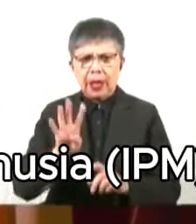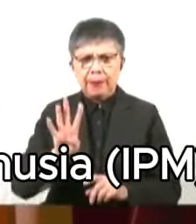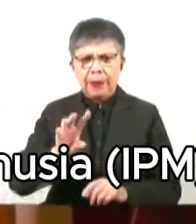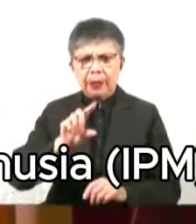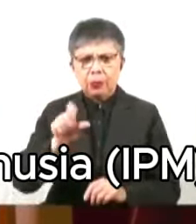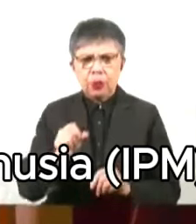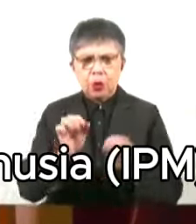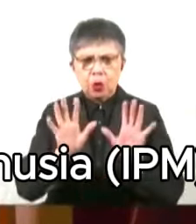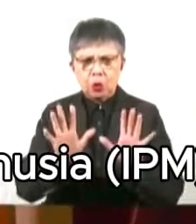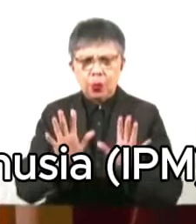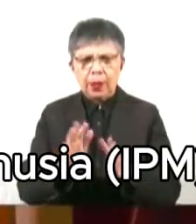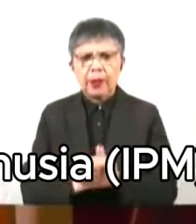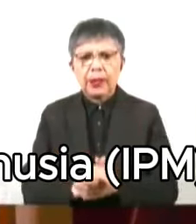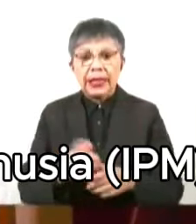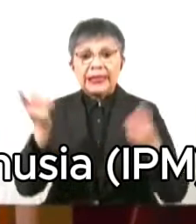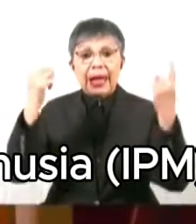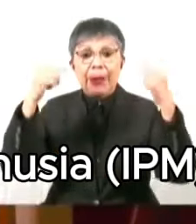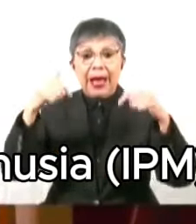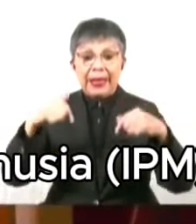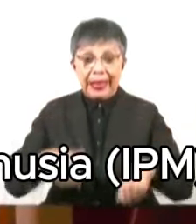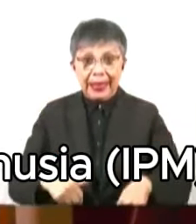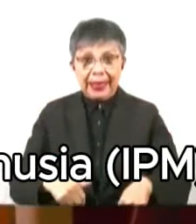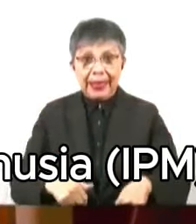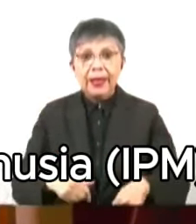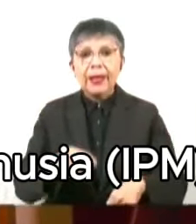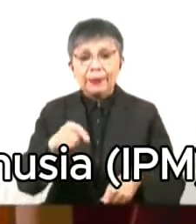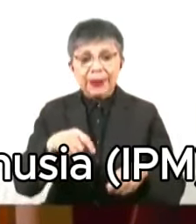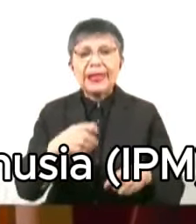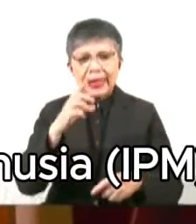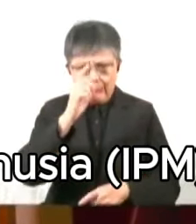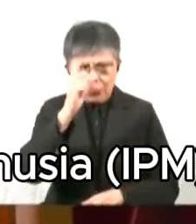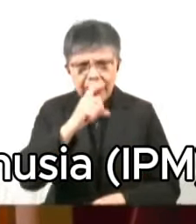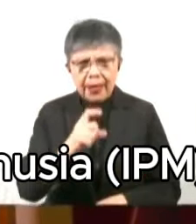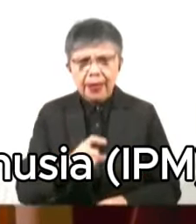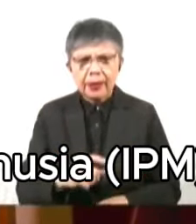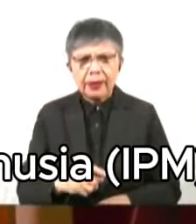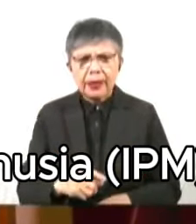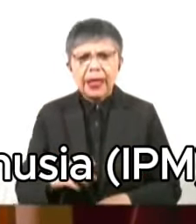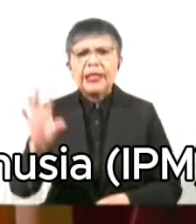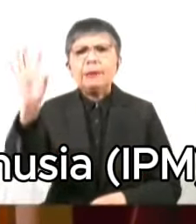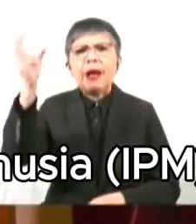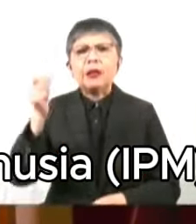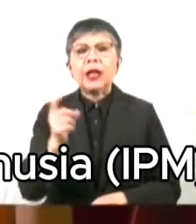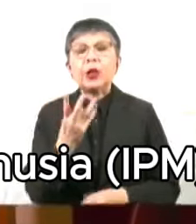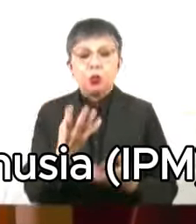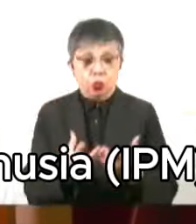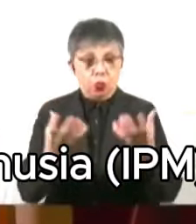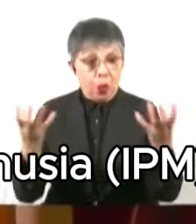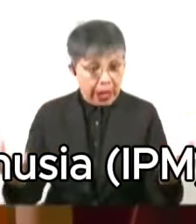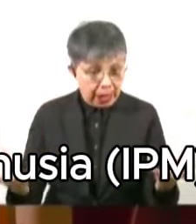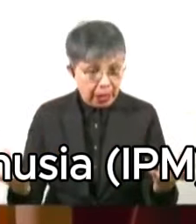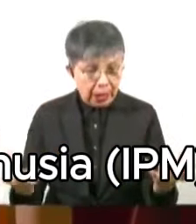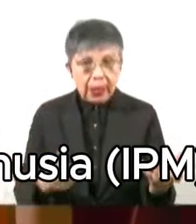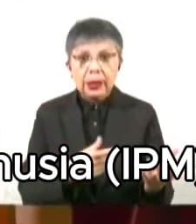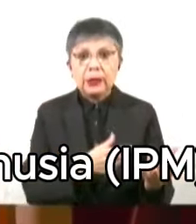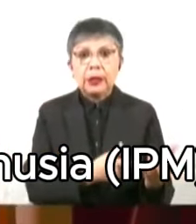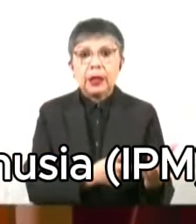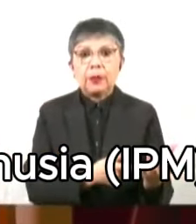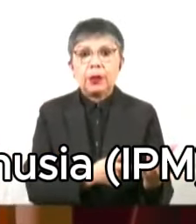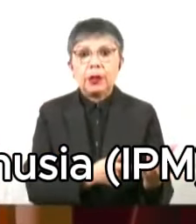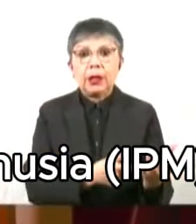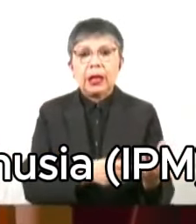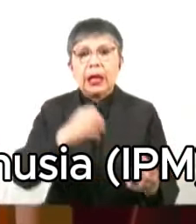2000 sampai hari ini mungkin Akang bisa cek Kapolda di Banten tu ada dua Kapolda Banten dan